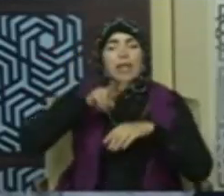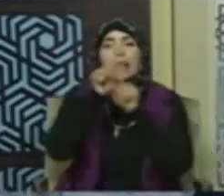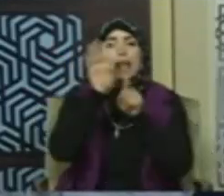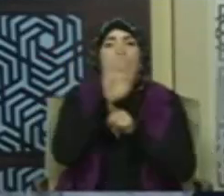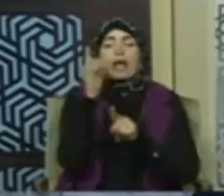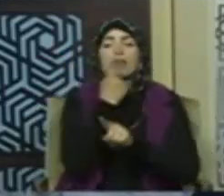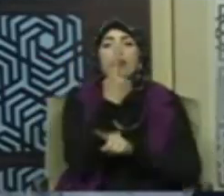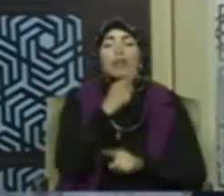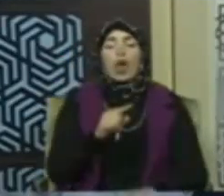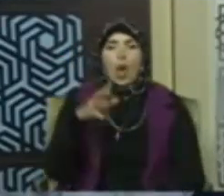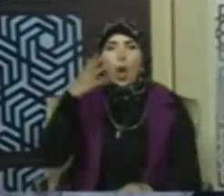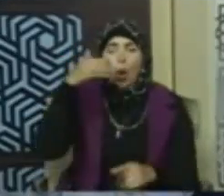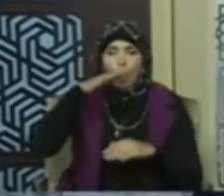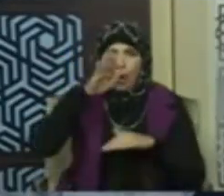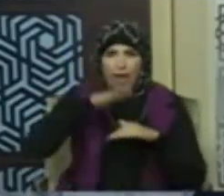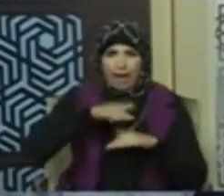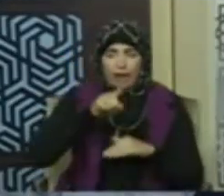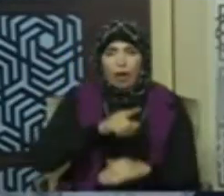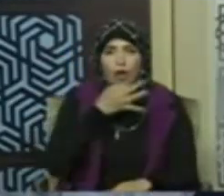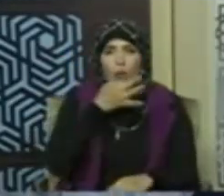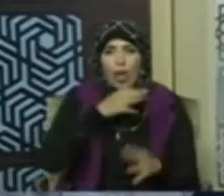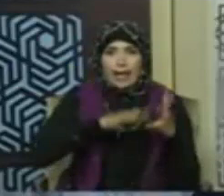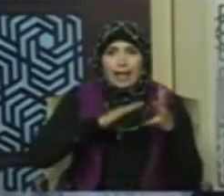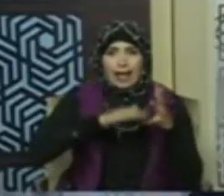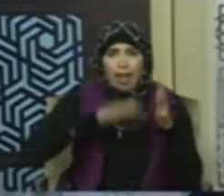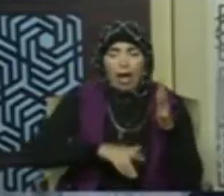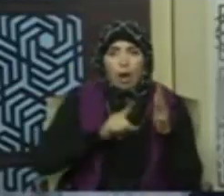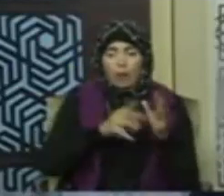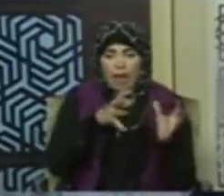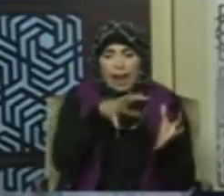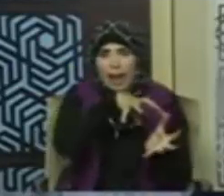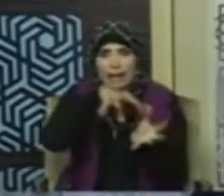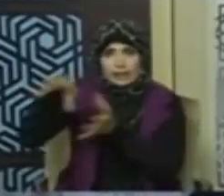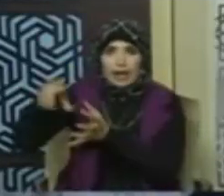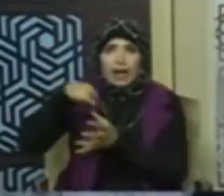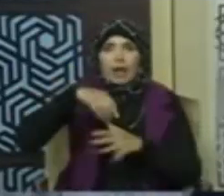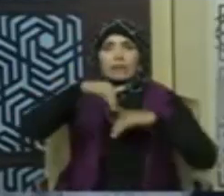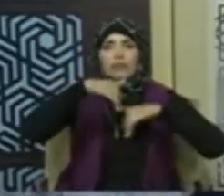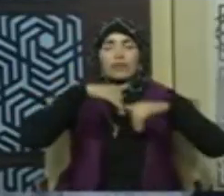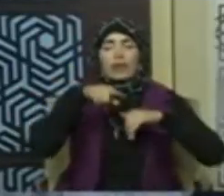وأدناها إماطة الأذى عن الطريق، والحياء